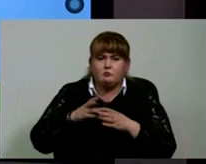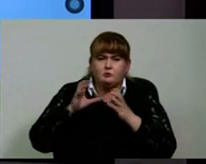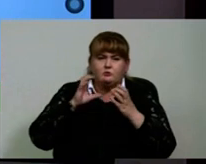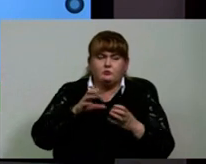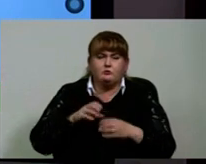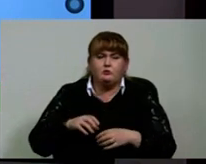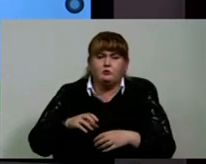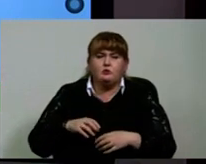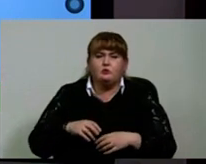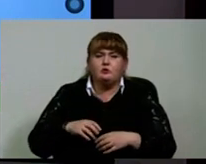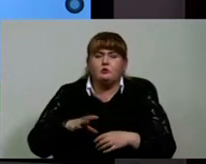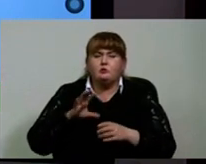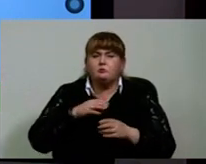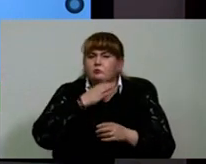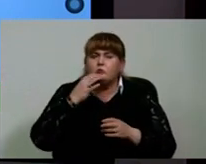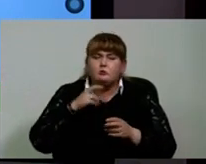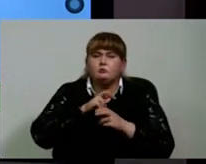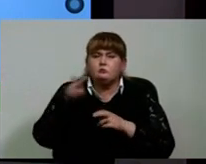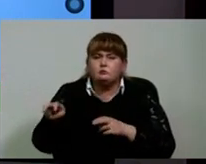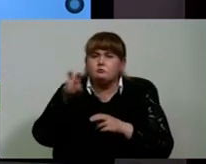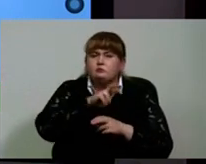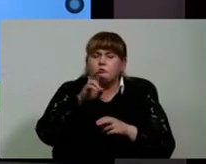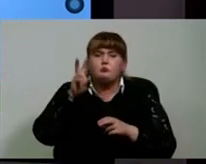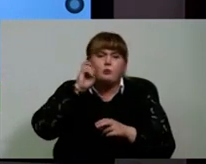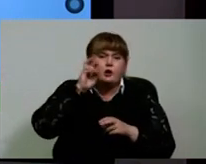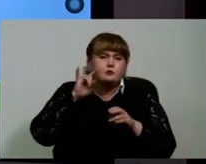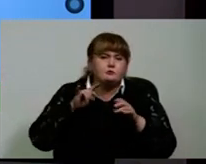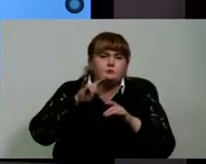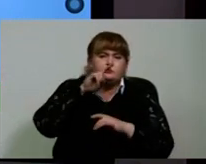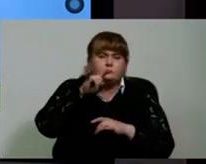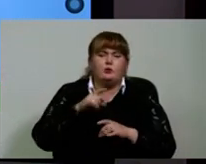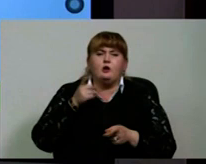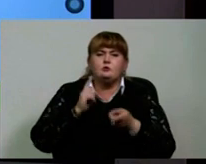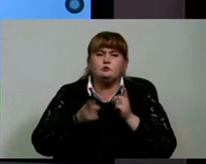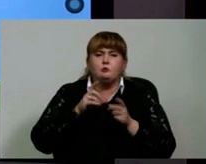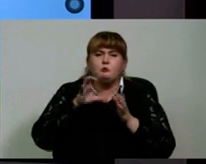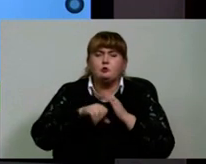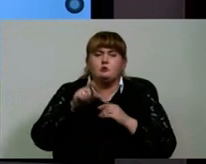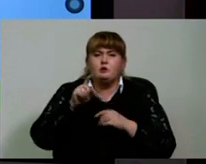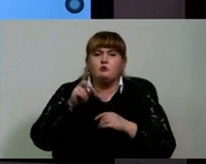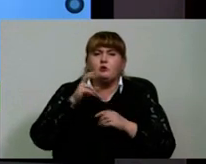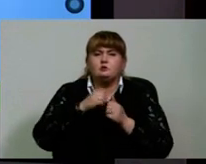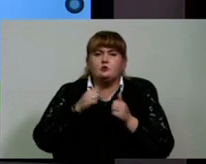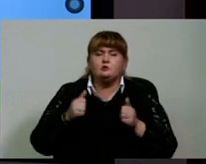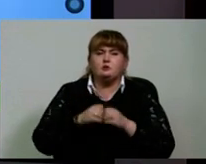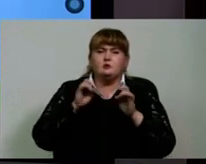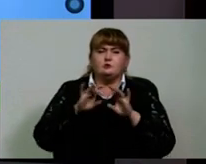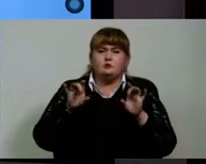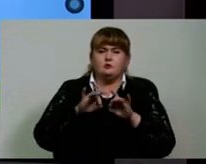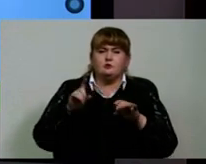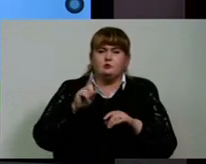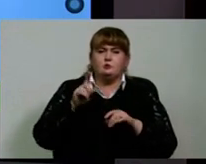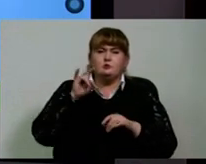с большим количеством пересадок. Она боится лететь на самолете, особенно после того, как сосед рассказал,